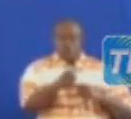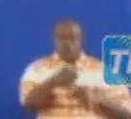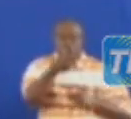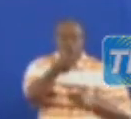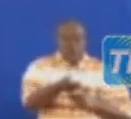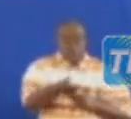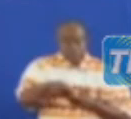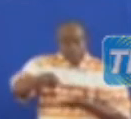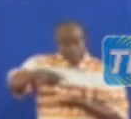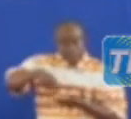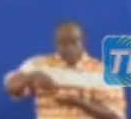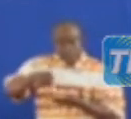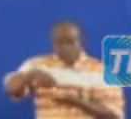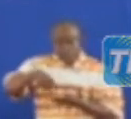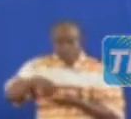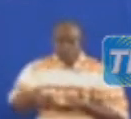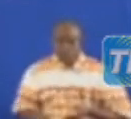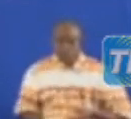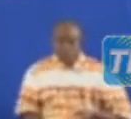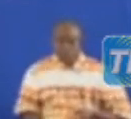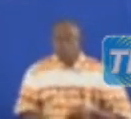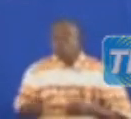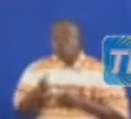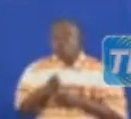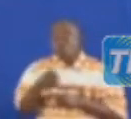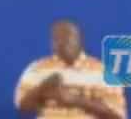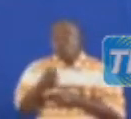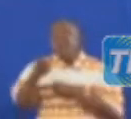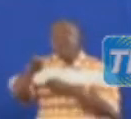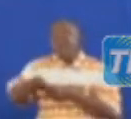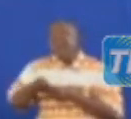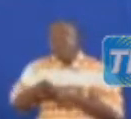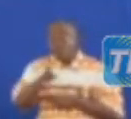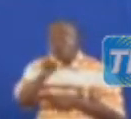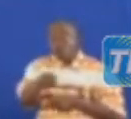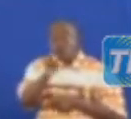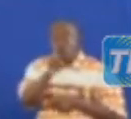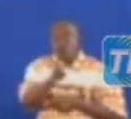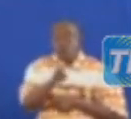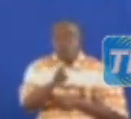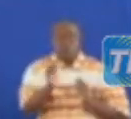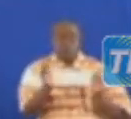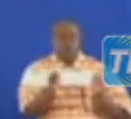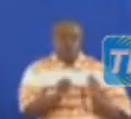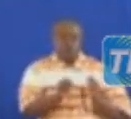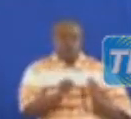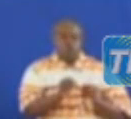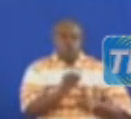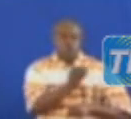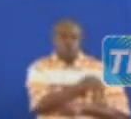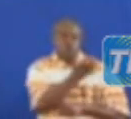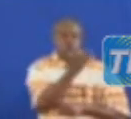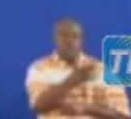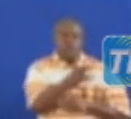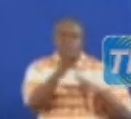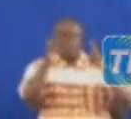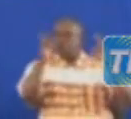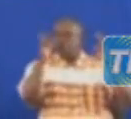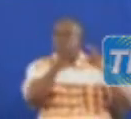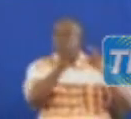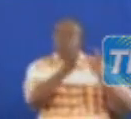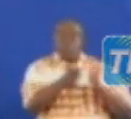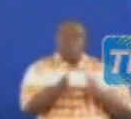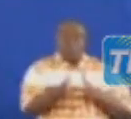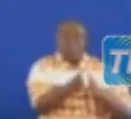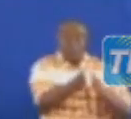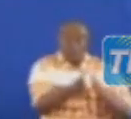miji kwa utangamano na shughuli za kilimo, uvuvi, mifugo, huduma za maji, umeme, barabara na